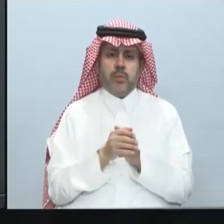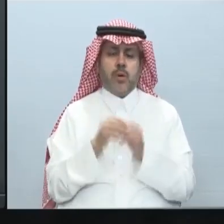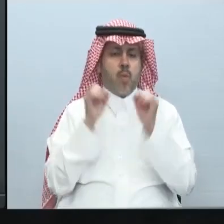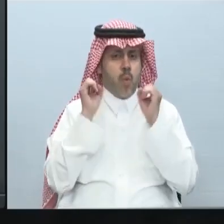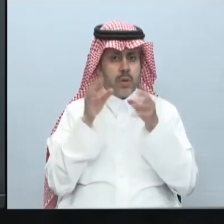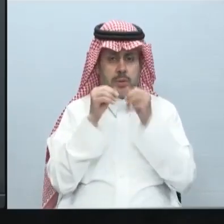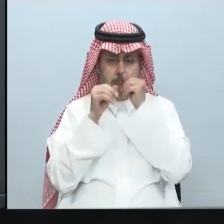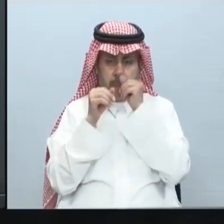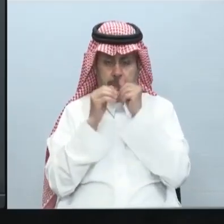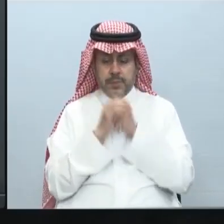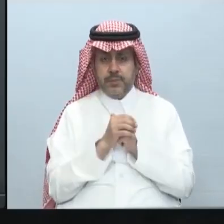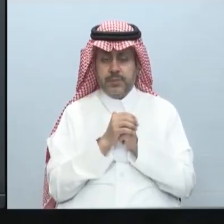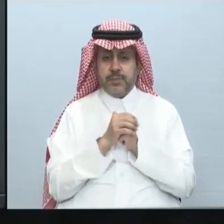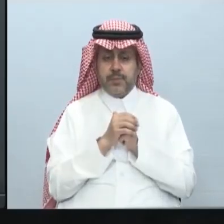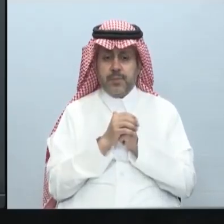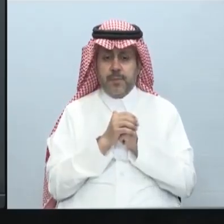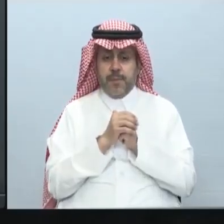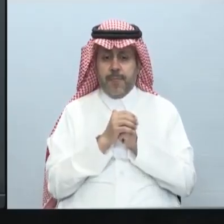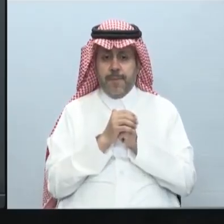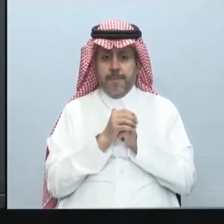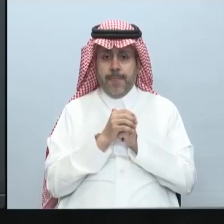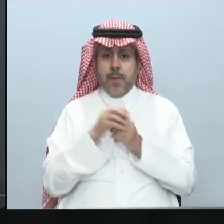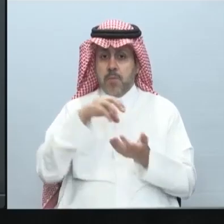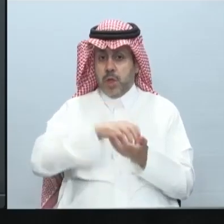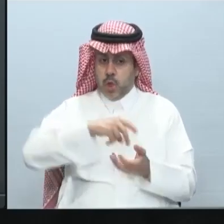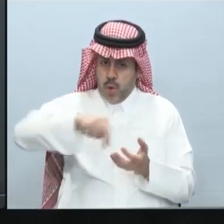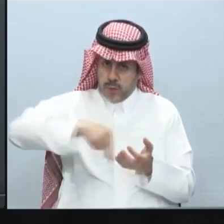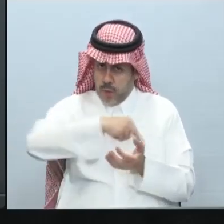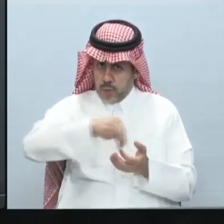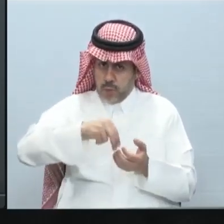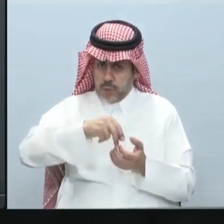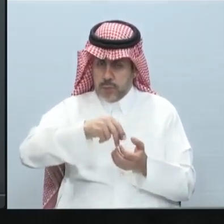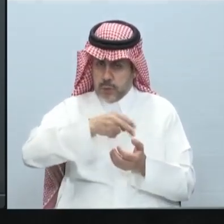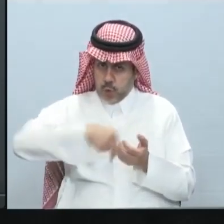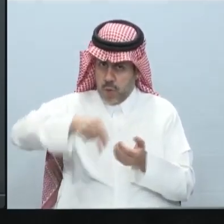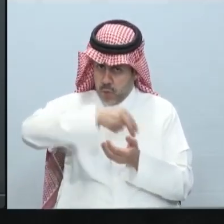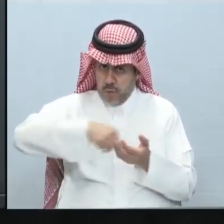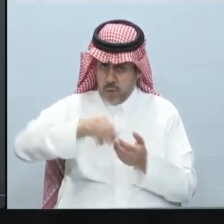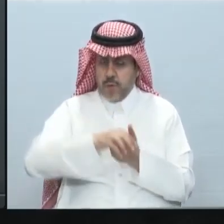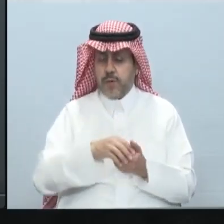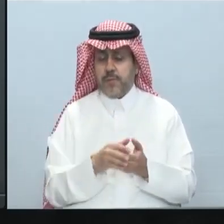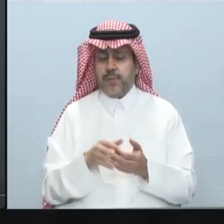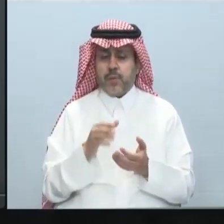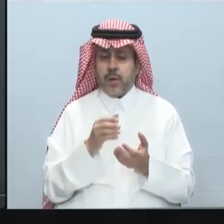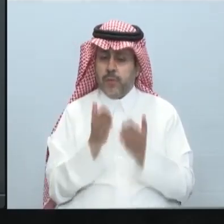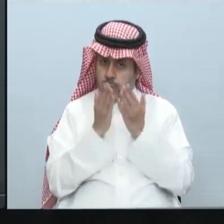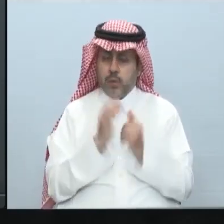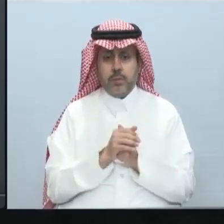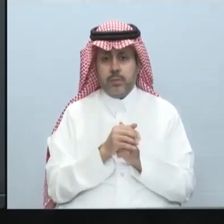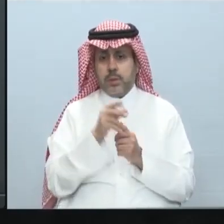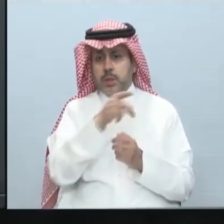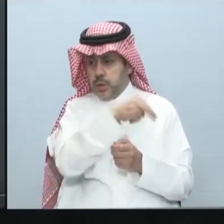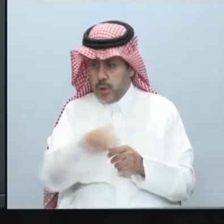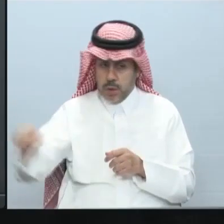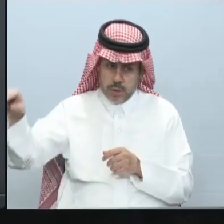الشيء الكثير فياتي الانسان في الطواف فيطوف فيه دعاء في السعي اذا وصل عند الصفا يرفع